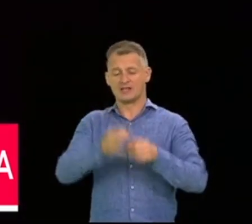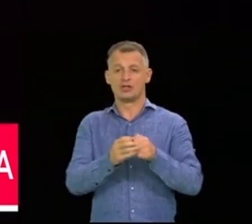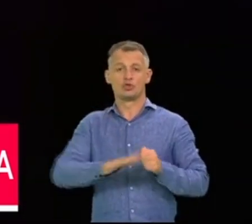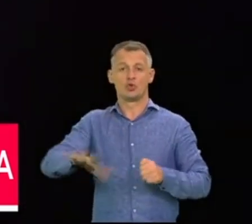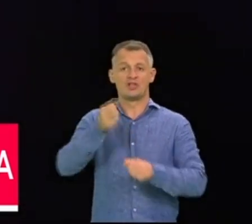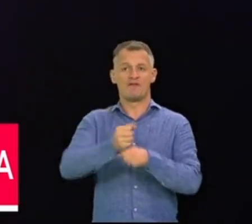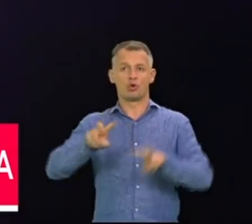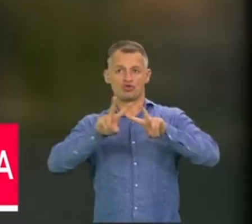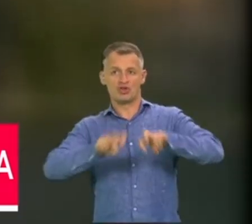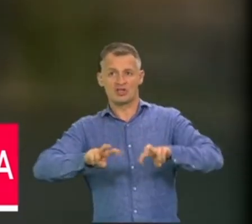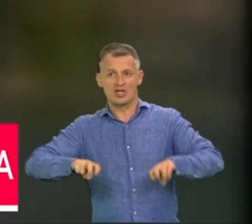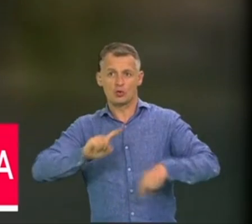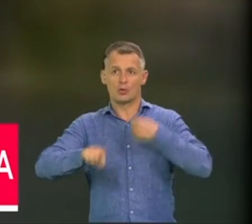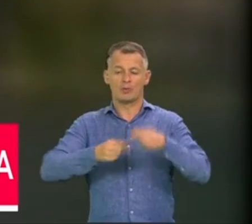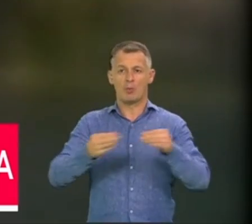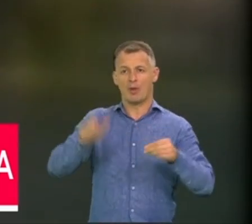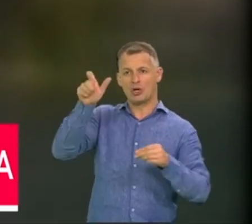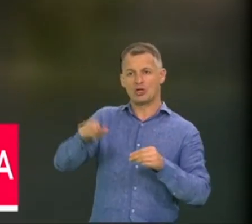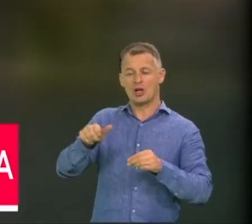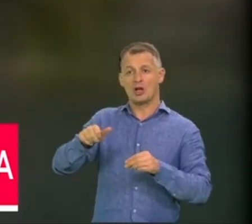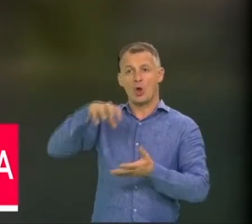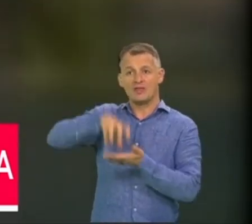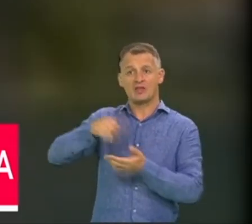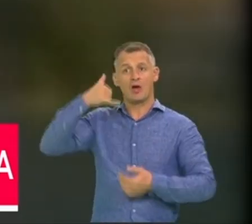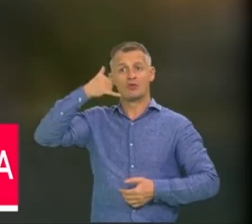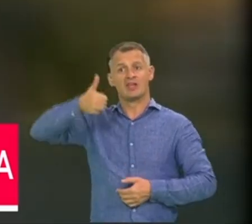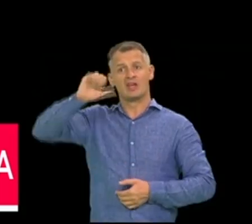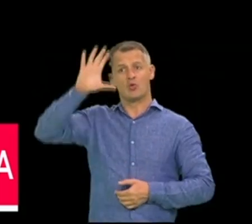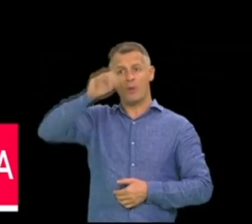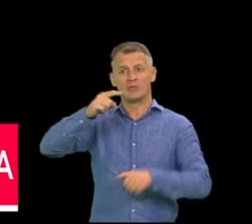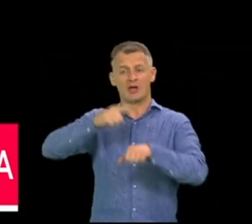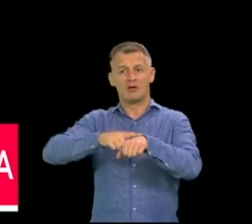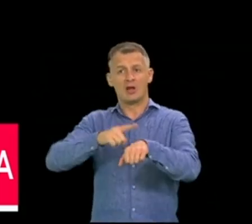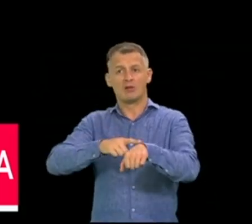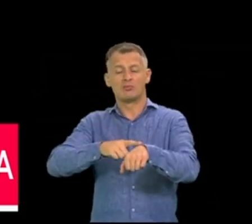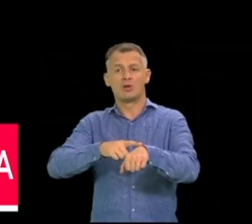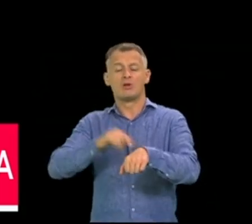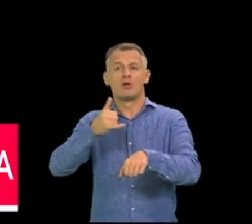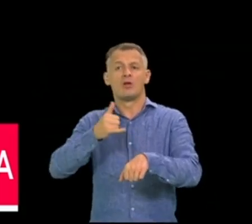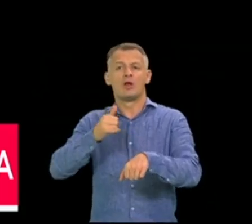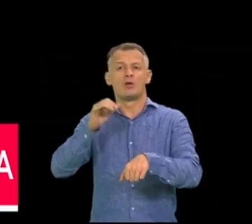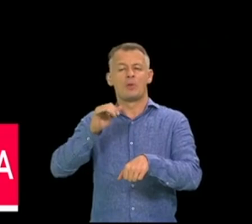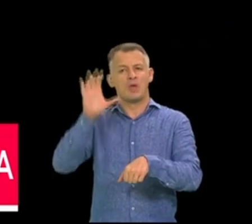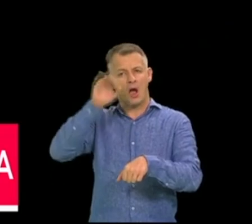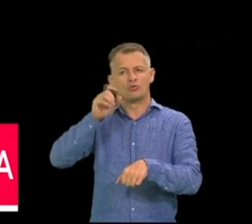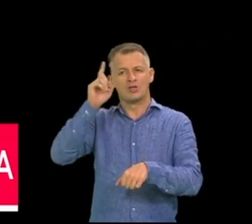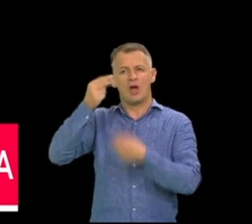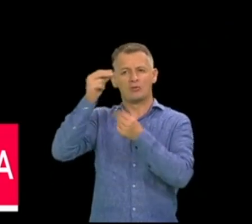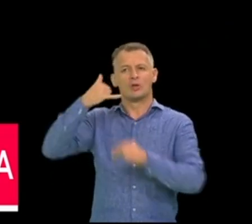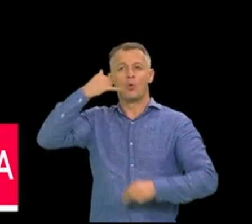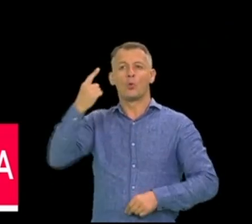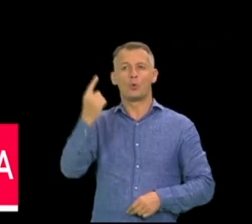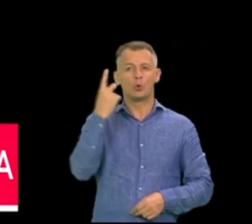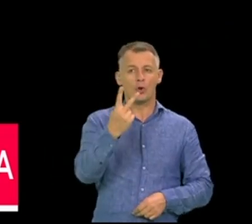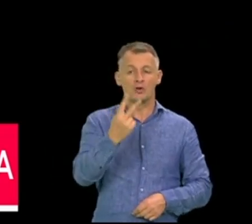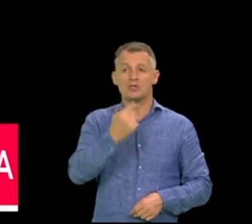făcut cercetări după ce mai mulți localnici au sunat noaptea trecută la 112 pentru a anunța că au auzit sau au văzut